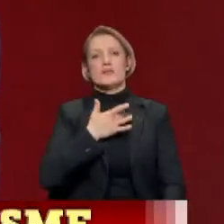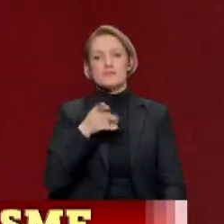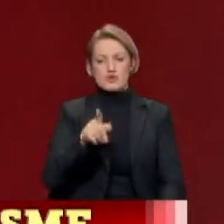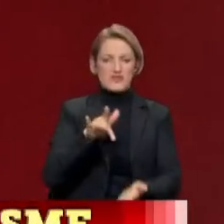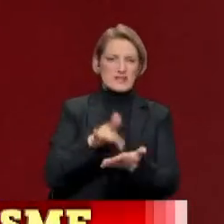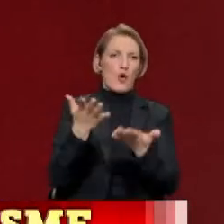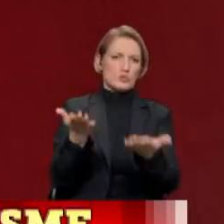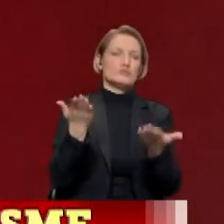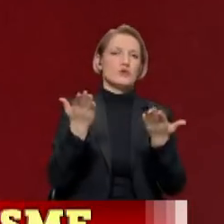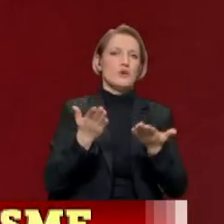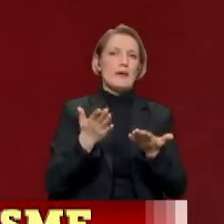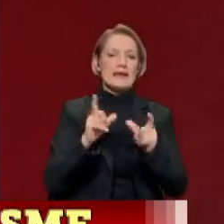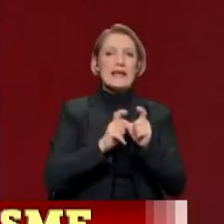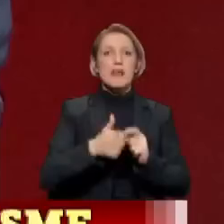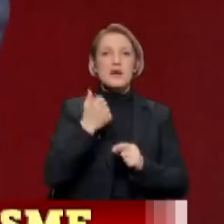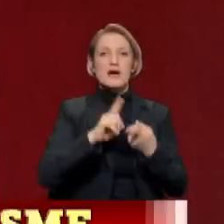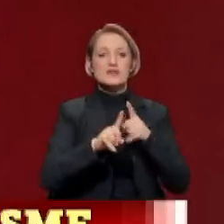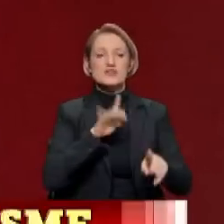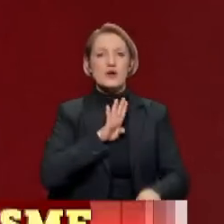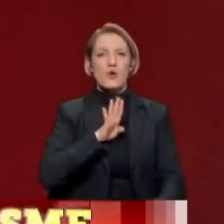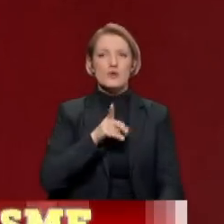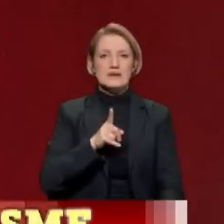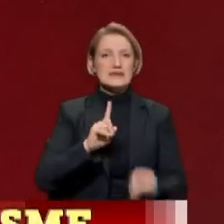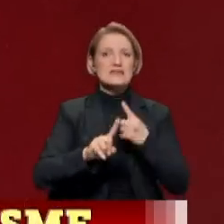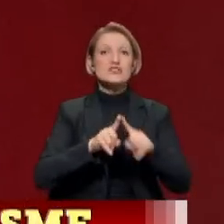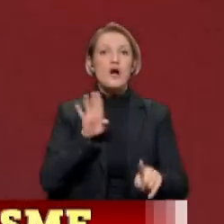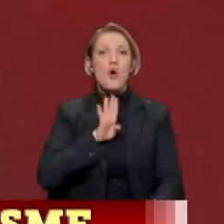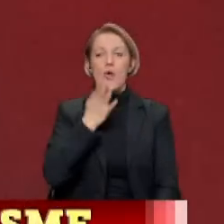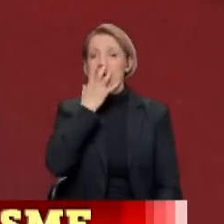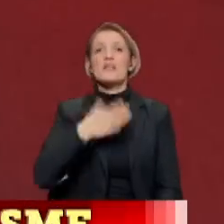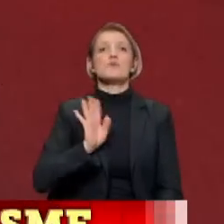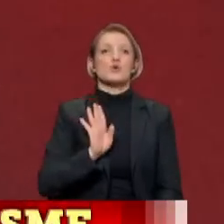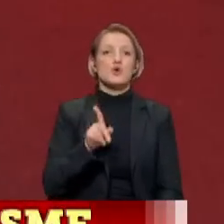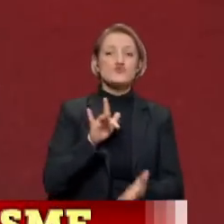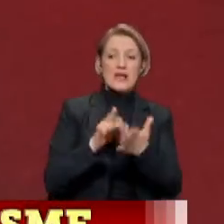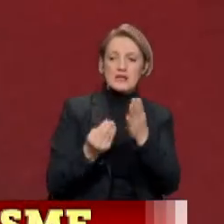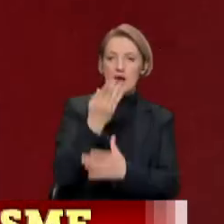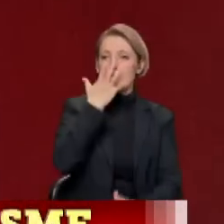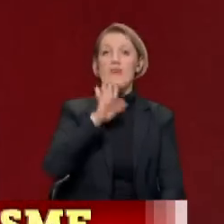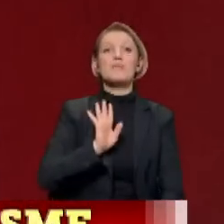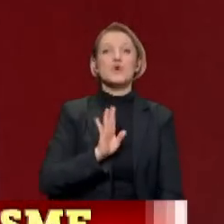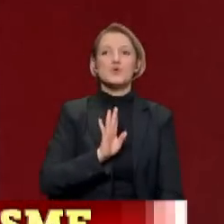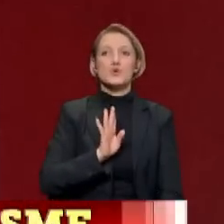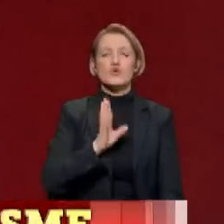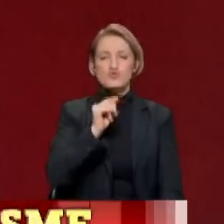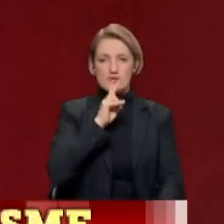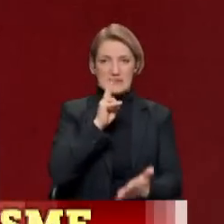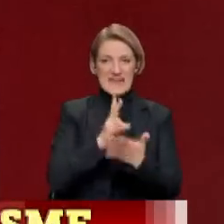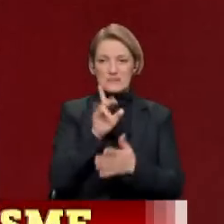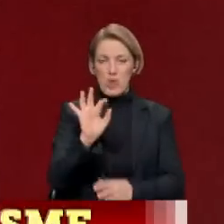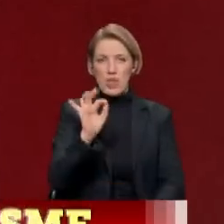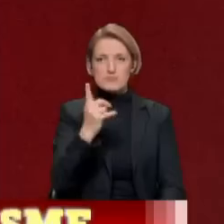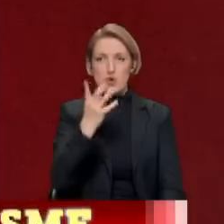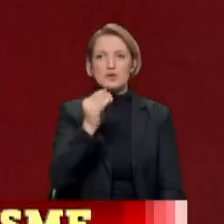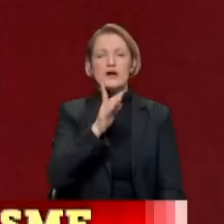da ceza mı olur? Yani Genel Başkan... Ceza. Sayın Kılıçdaroğlu da beklemiyordu bu cezayı. Beklemiyordu. Yani beklese, yani çok kesin böyle bir kanaat